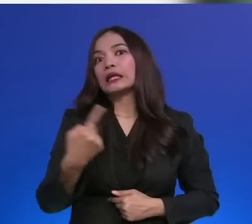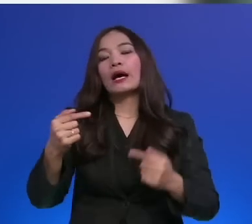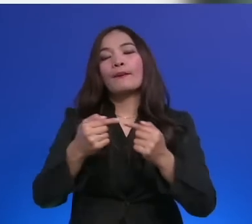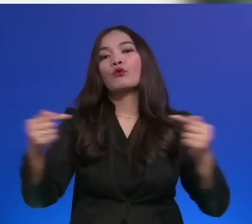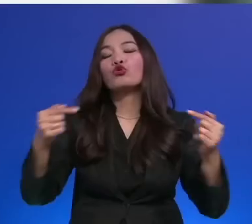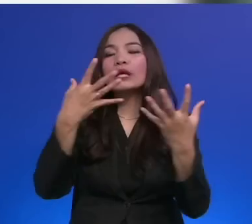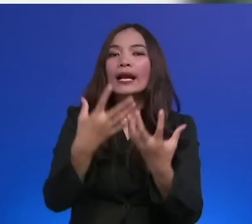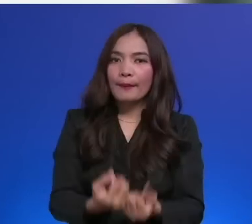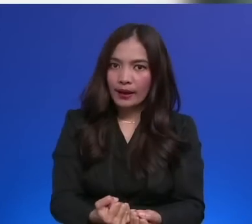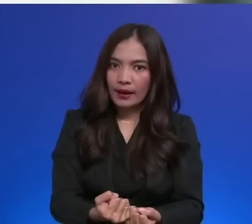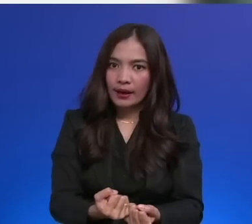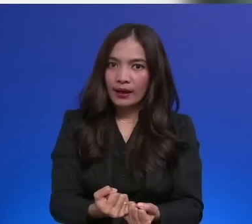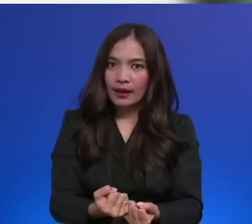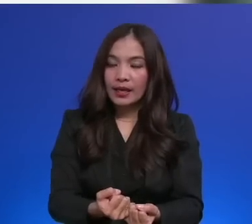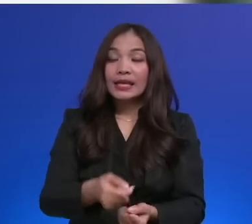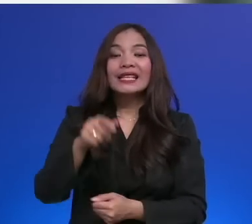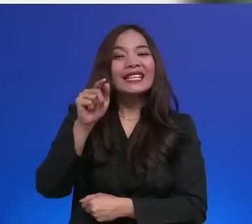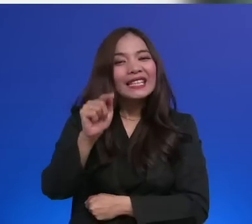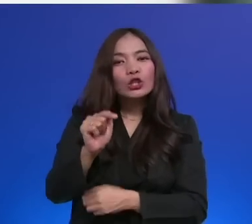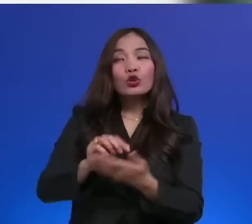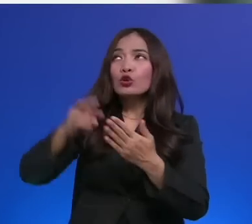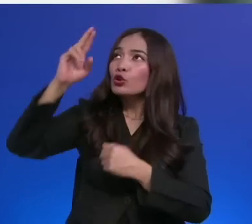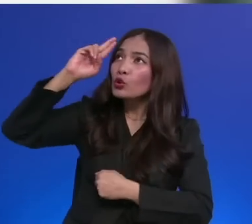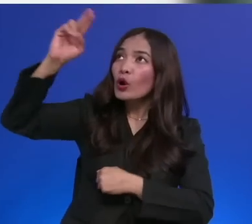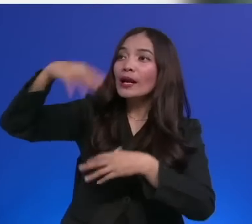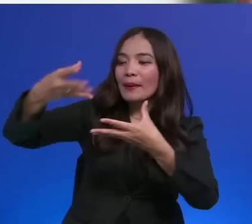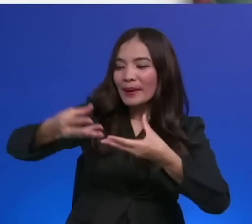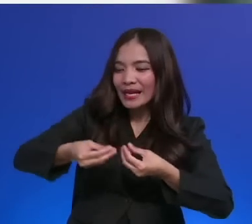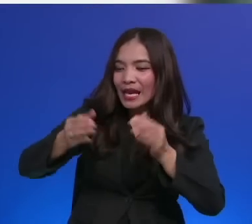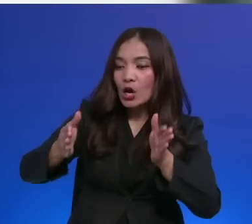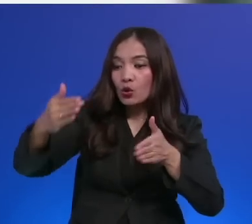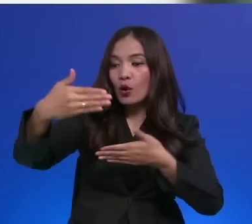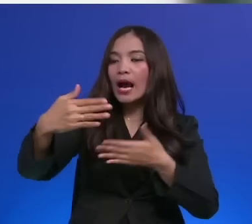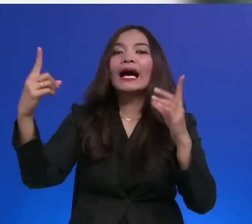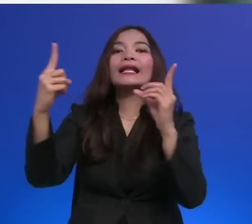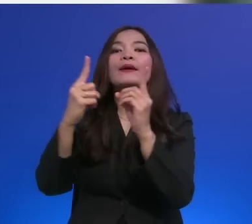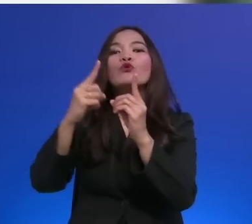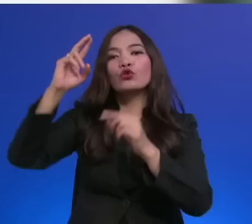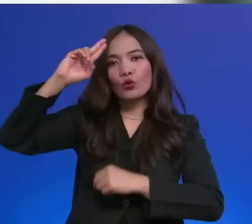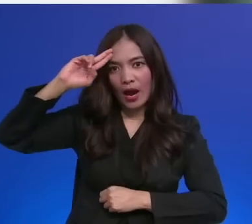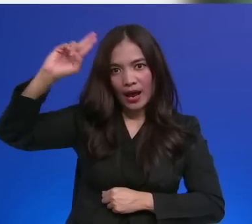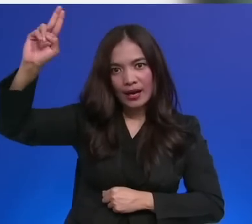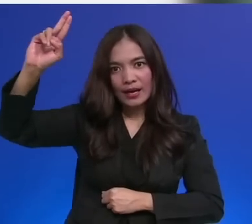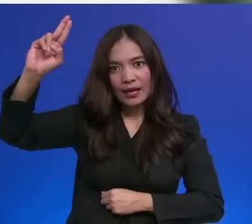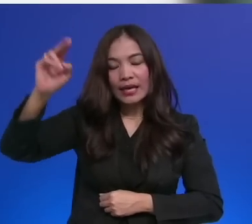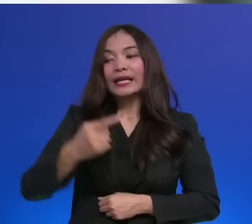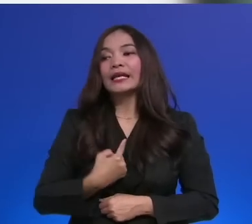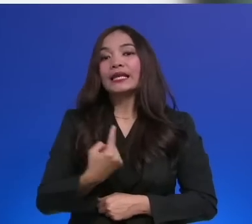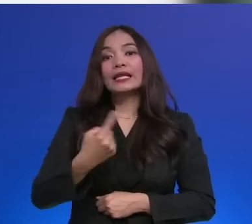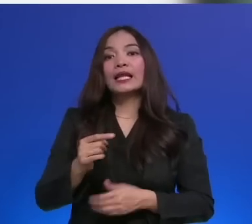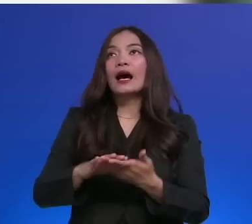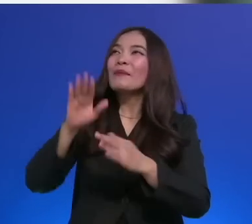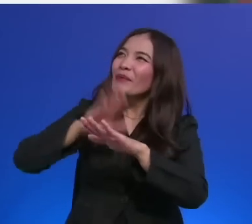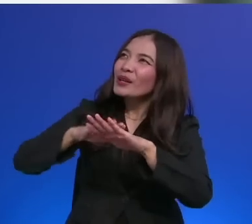asa. Di situ Tuhan memberi kita ruangan untuk menjumpai Tuhan, untuk melibatkan